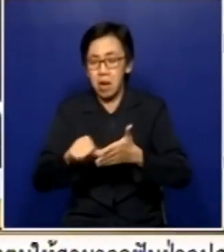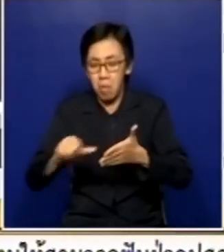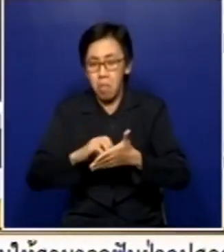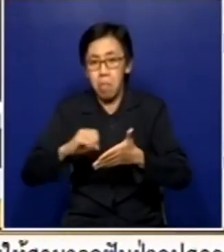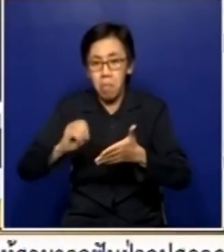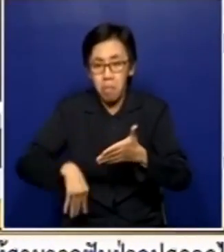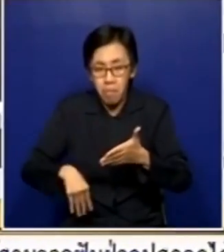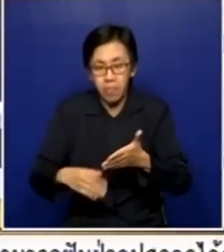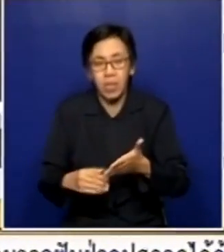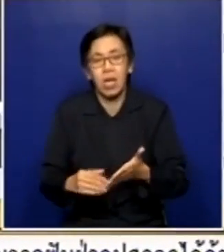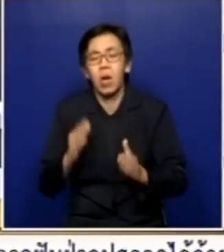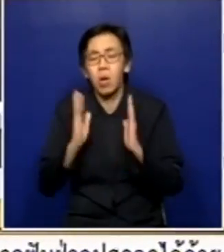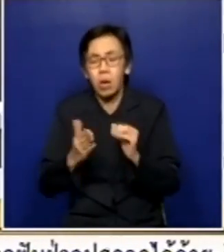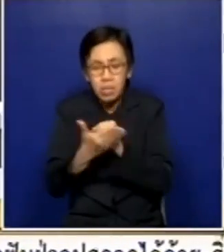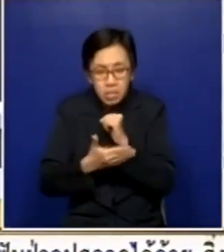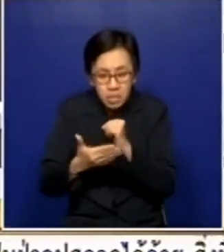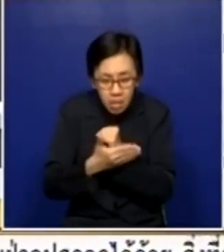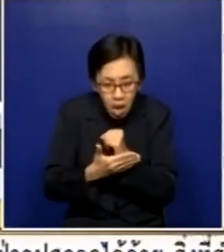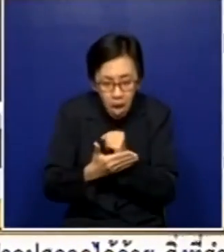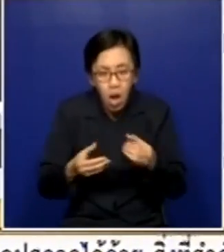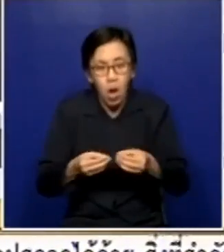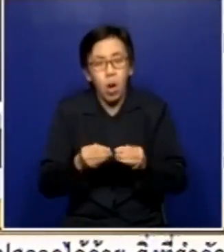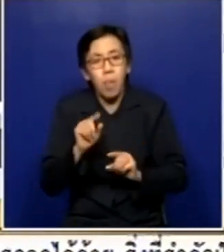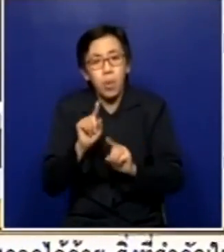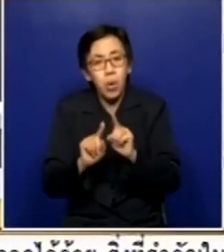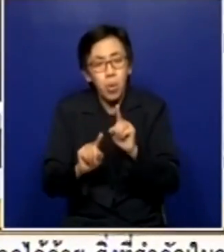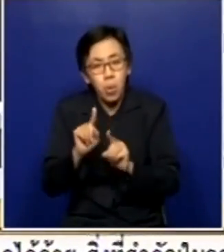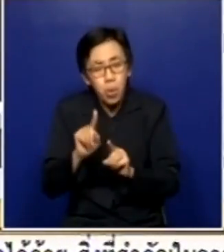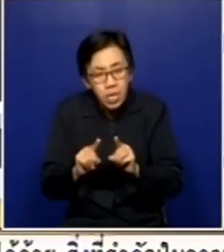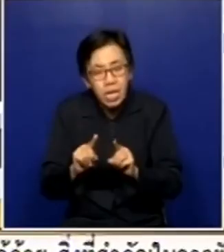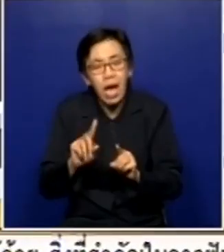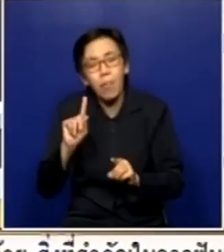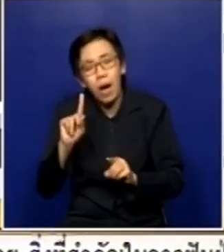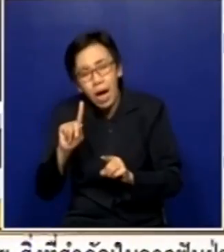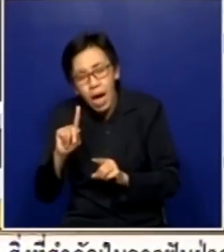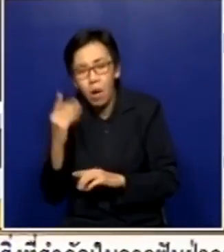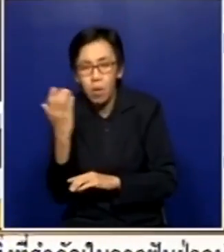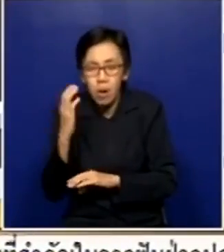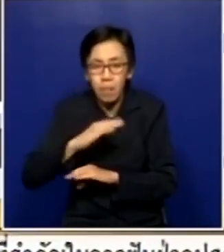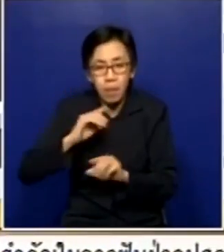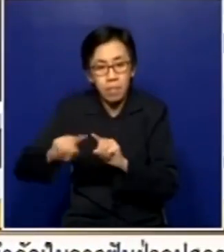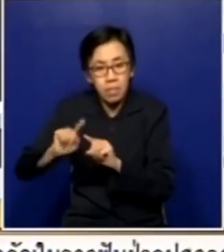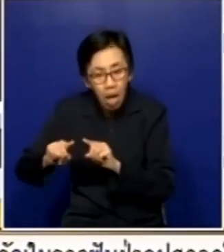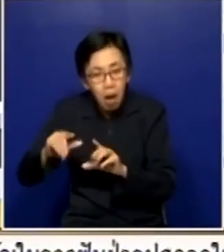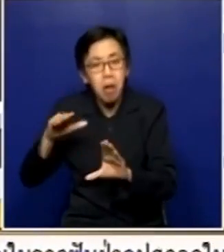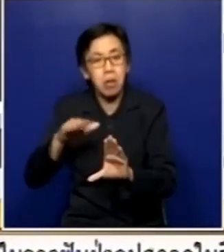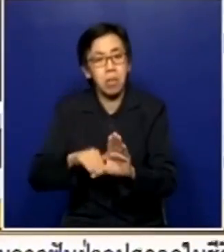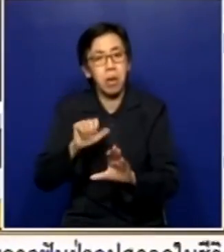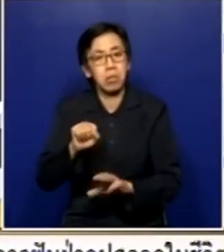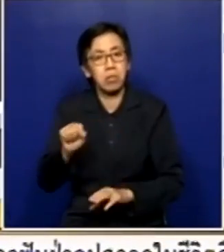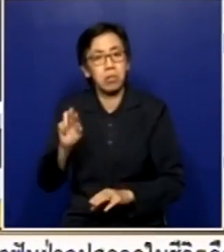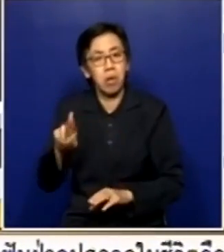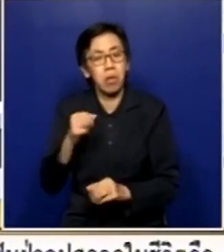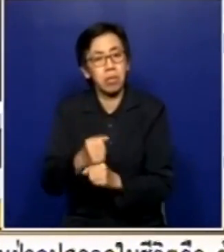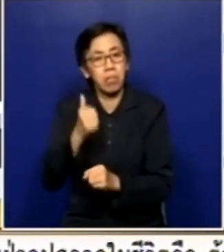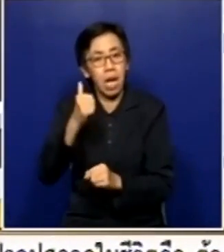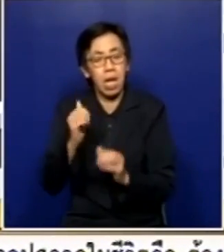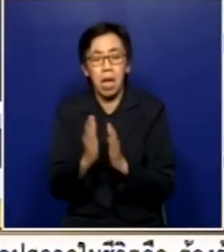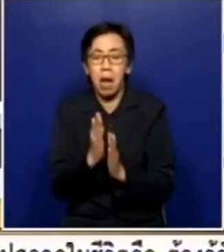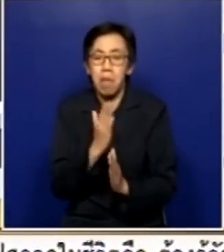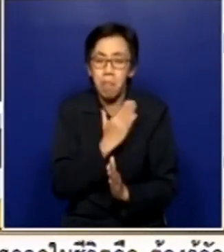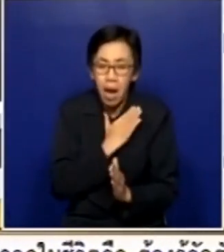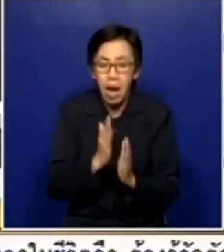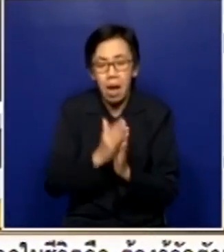ผู้ติดยาผู้ถือหุ้นสุรินทร์สื่อสามารถสมัครเป็นสสรอได้พระเถรเณรชี